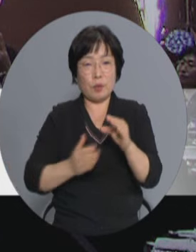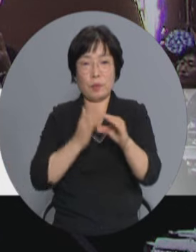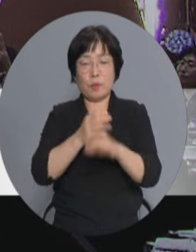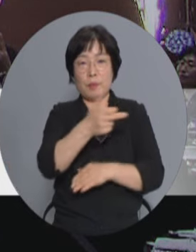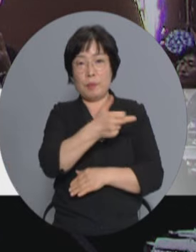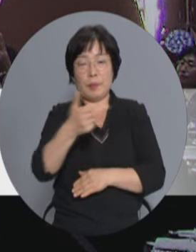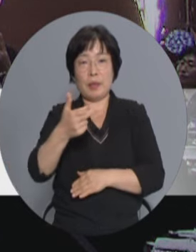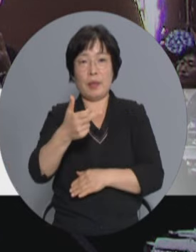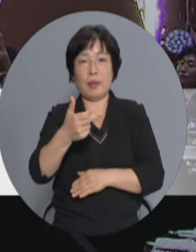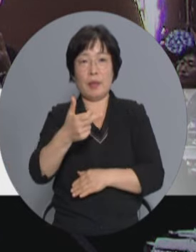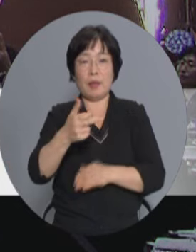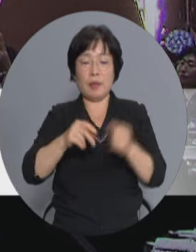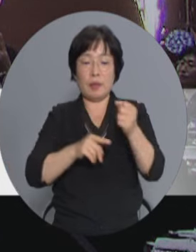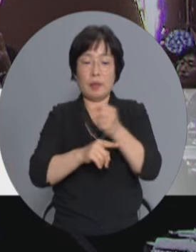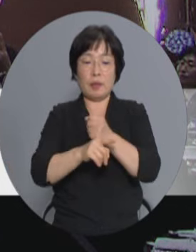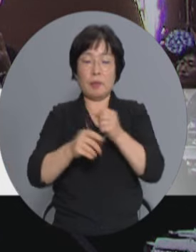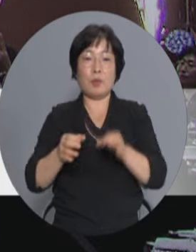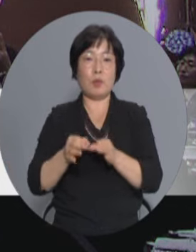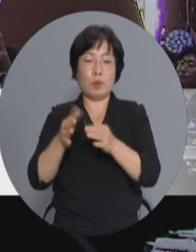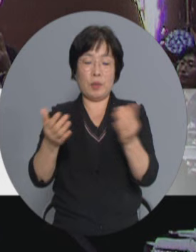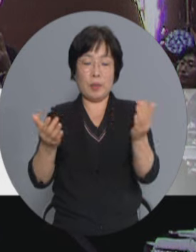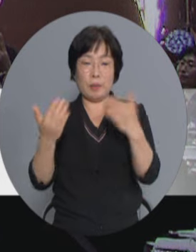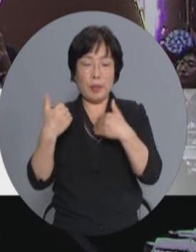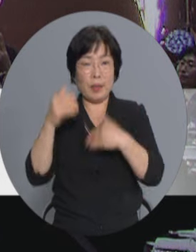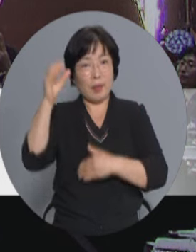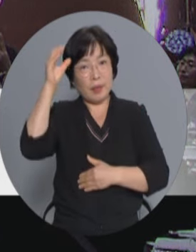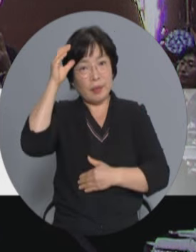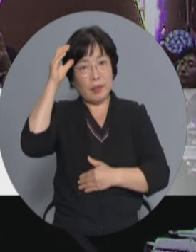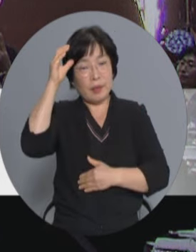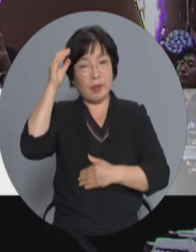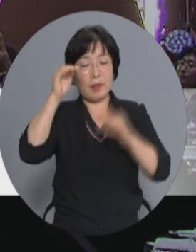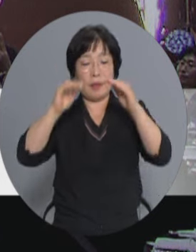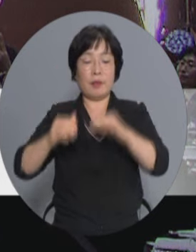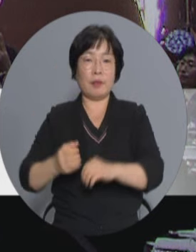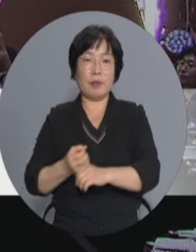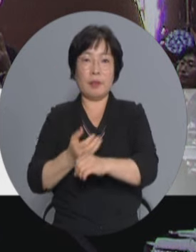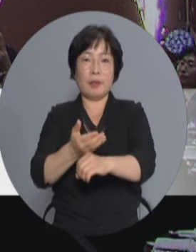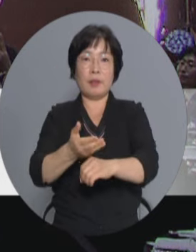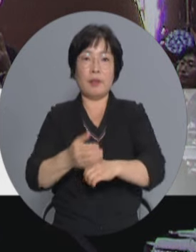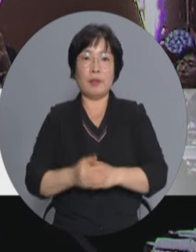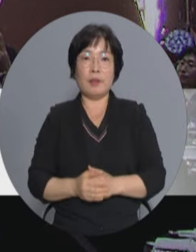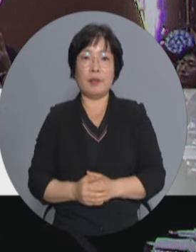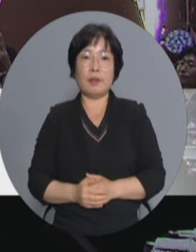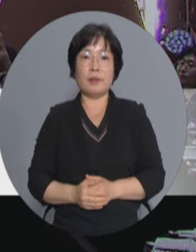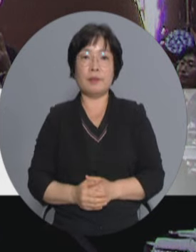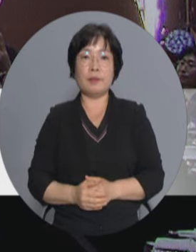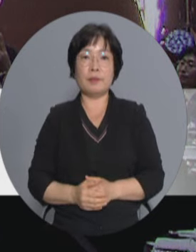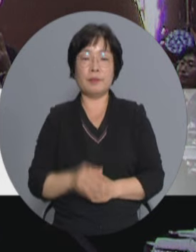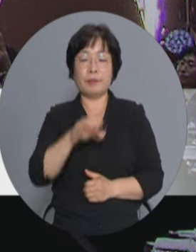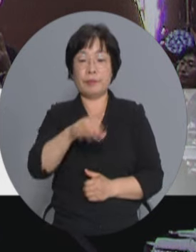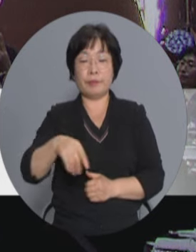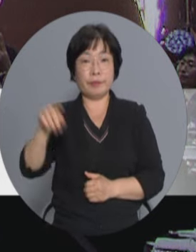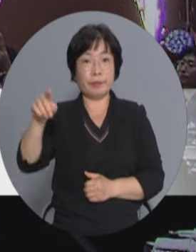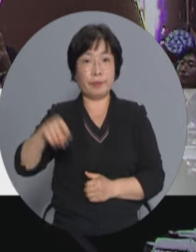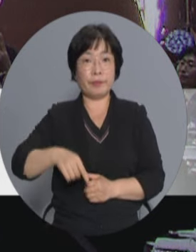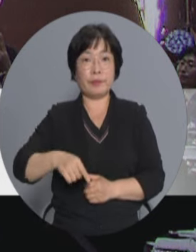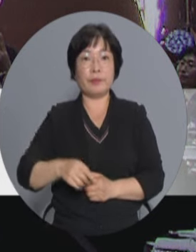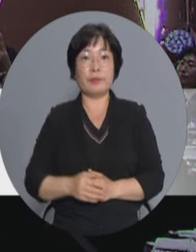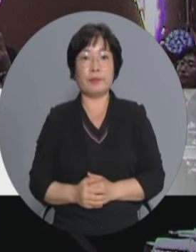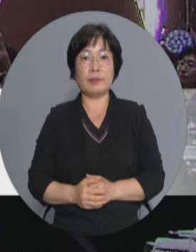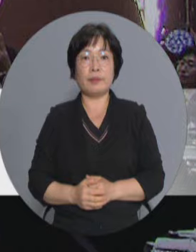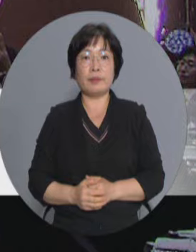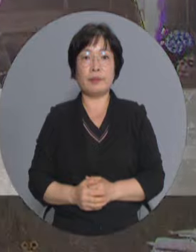규모라는 점에서 의미 있는 투자 유치로 기대를 모으고 있습니다 최우식 기자가 건설현장 에